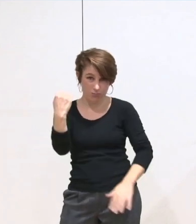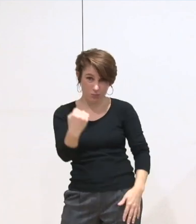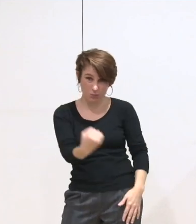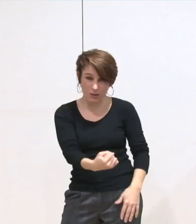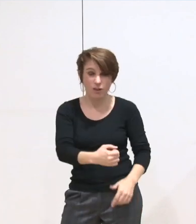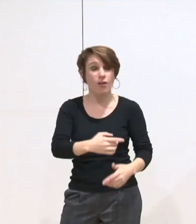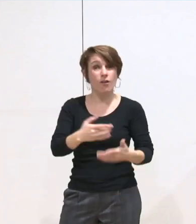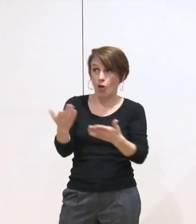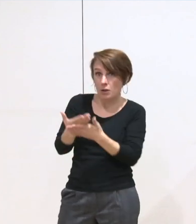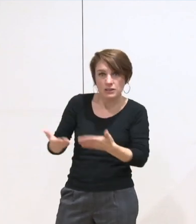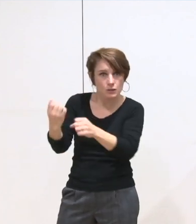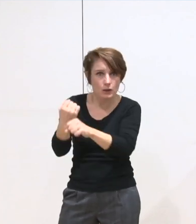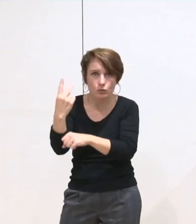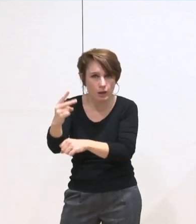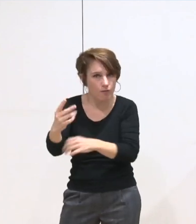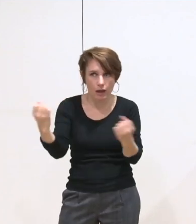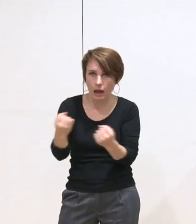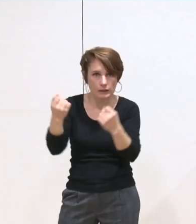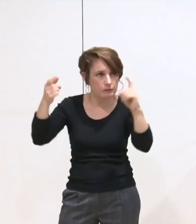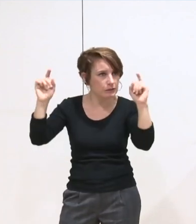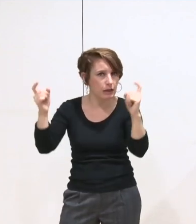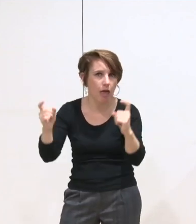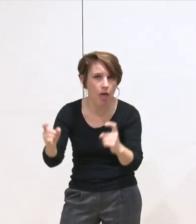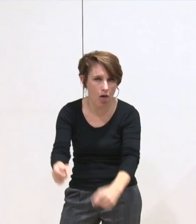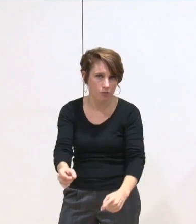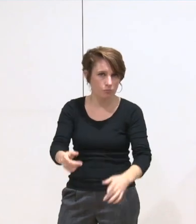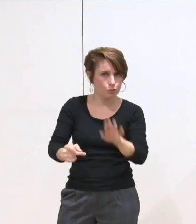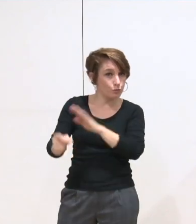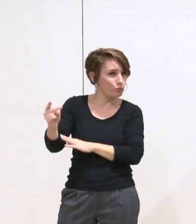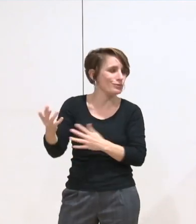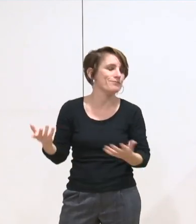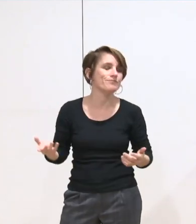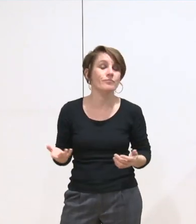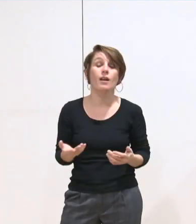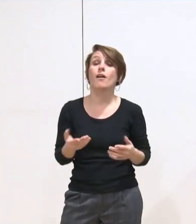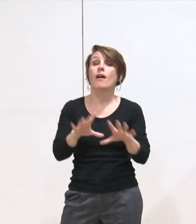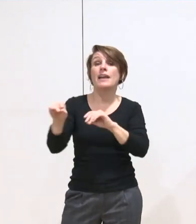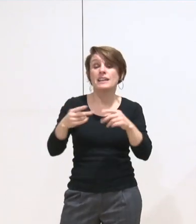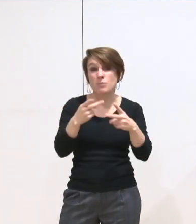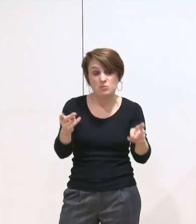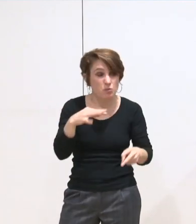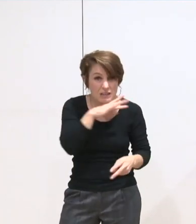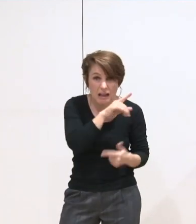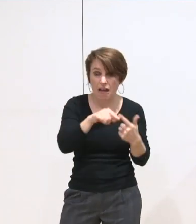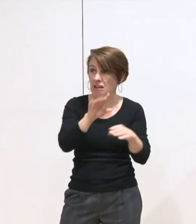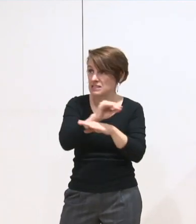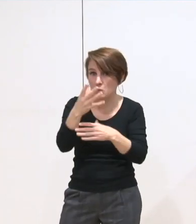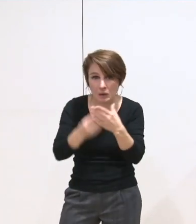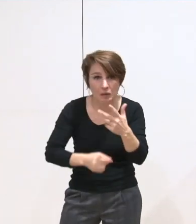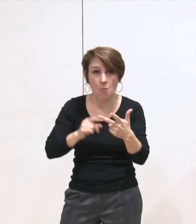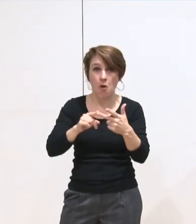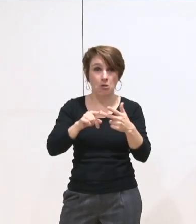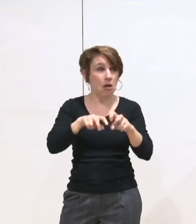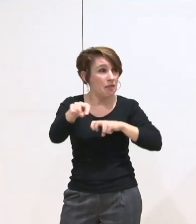conditions d'exercice, pour tout dire, de leur activité, celle dont ils vivent. Saleté de l'espace public, insécurité, conditions de déplacement et